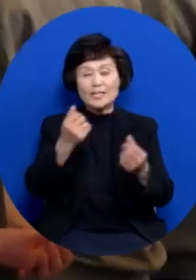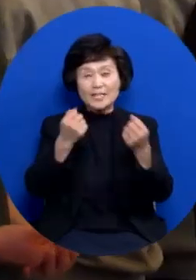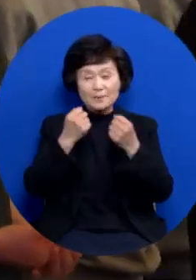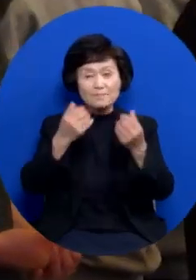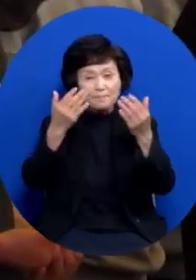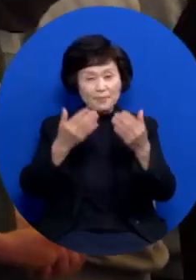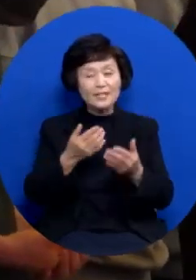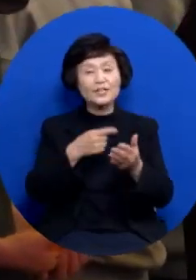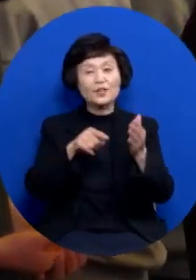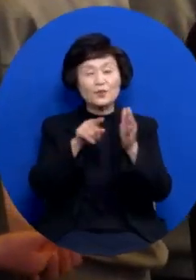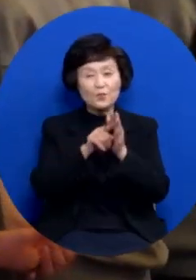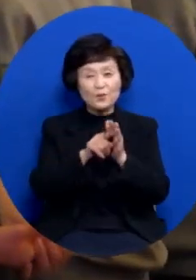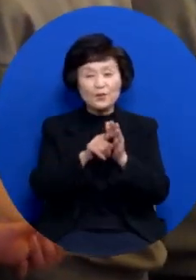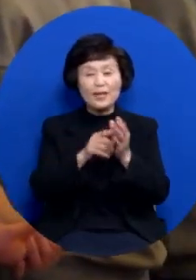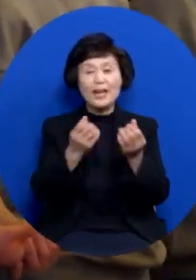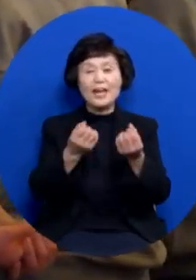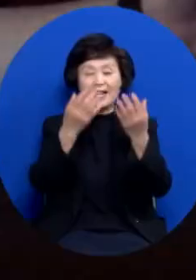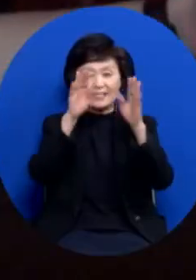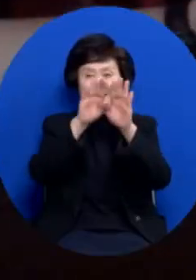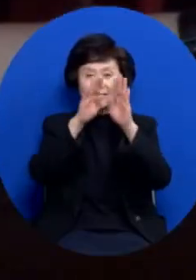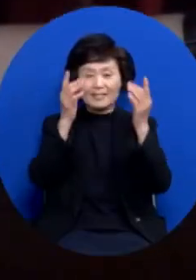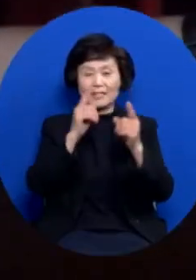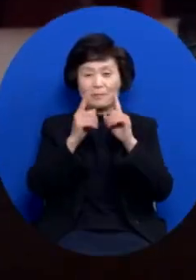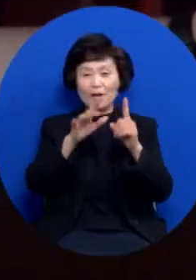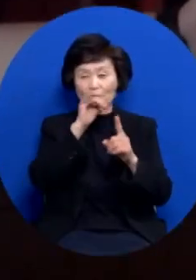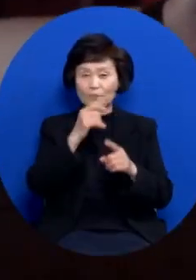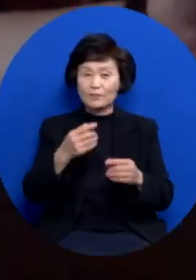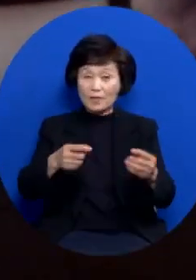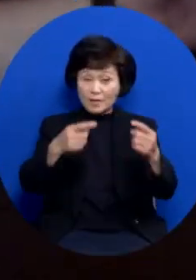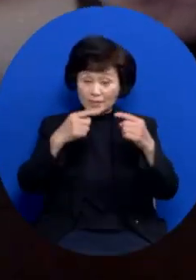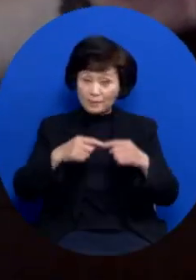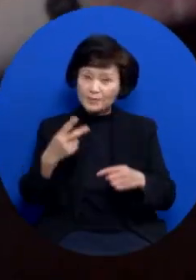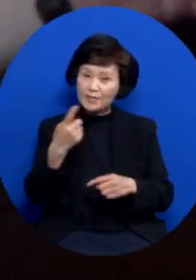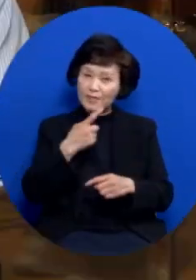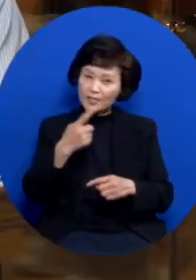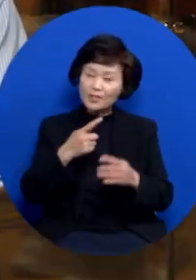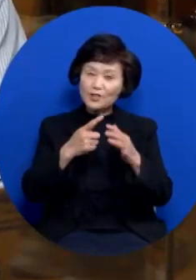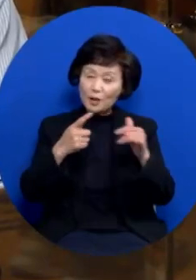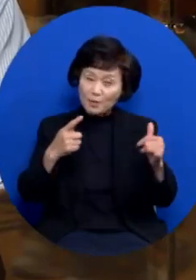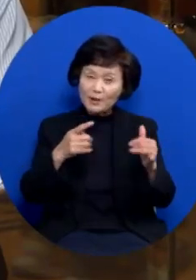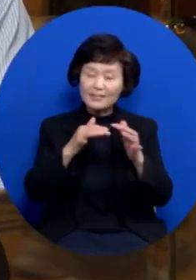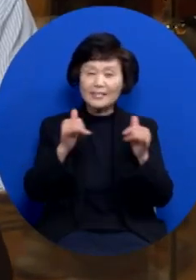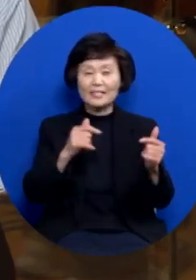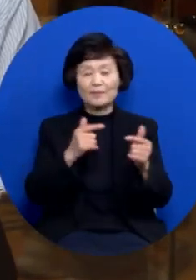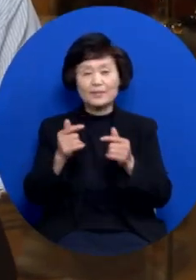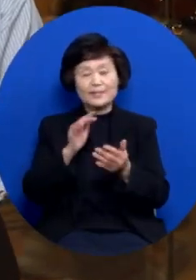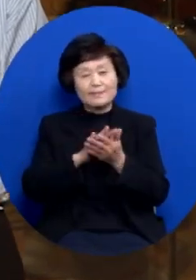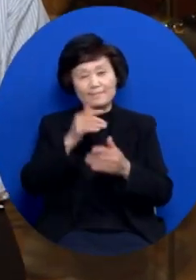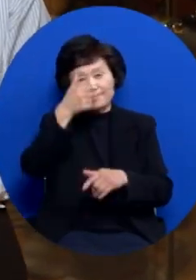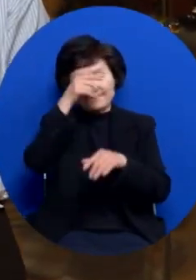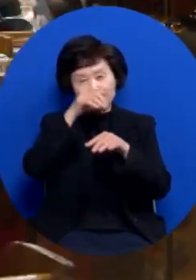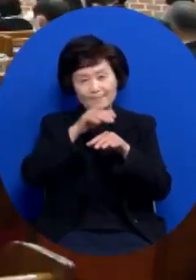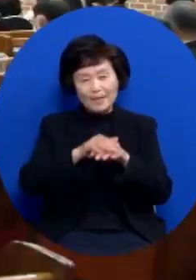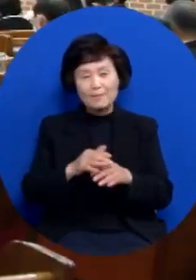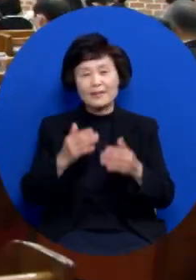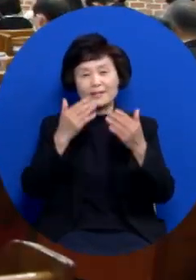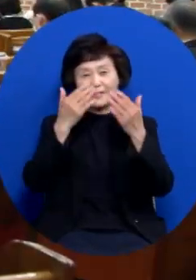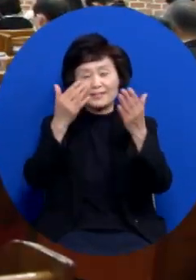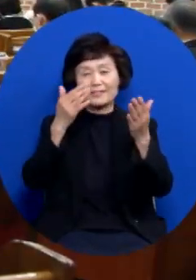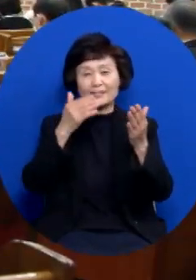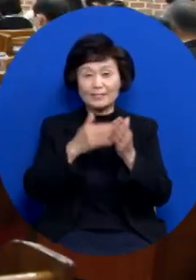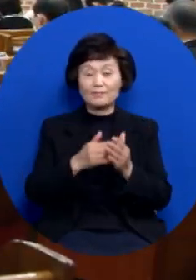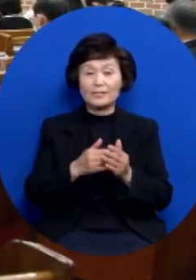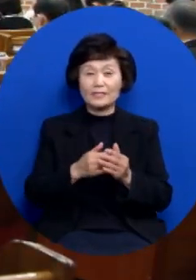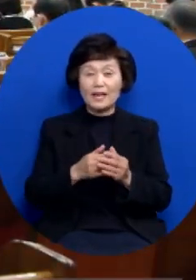설명했습니다. 집회에 참석한 천여 명의 성도들은 찬양과 기도로 뜨겁게 예배하는 시간을 가졌습니다.